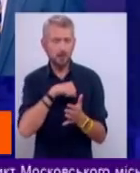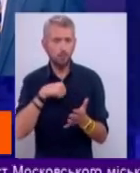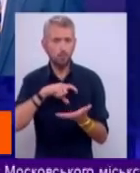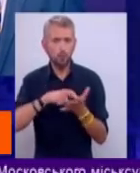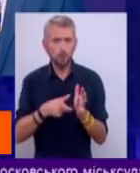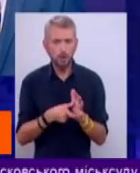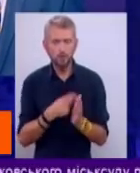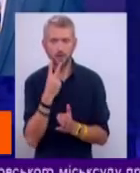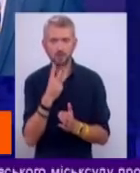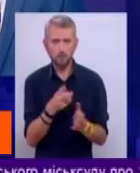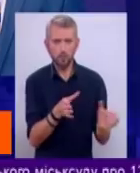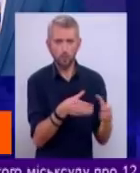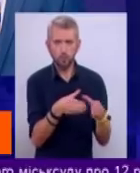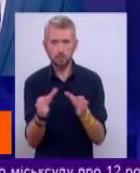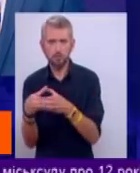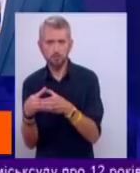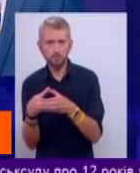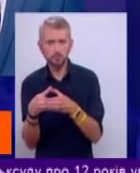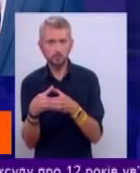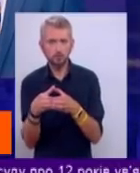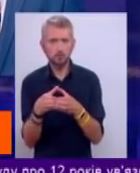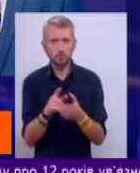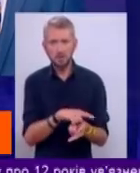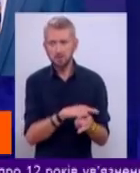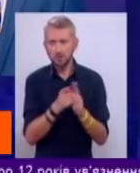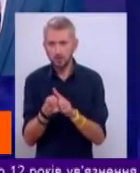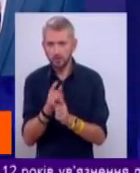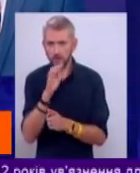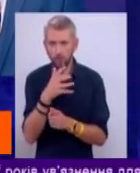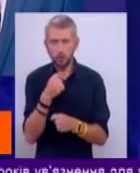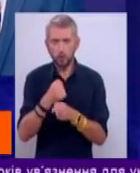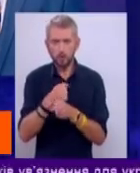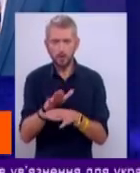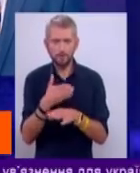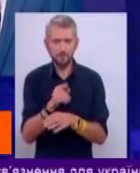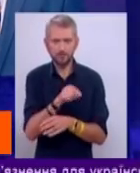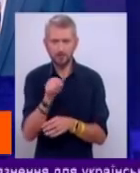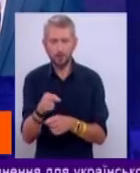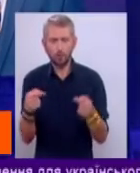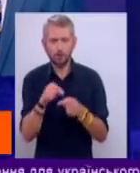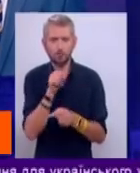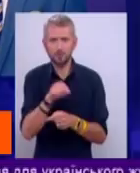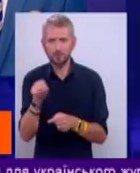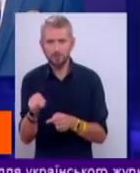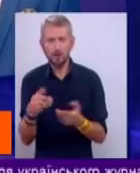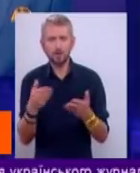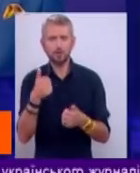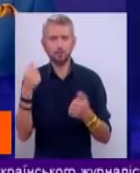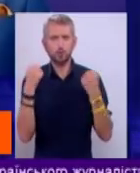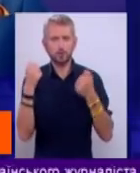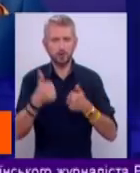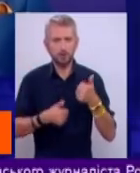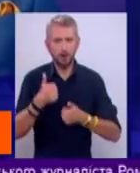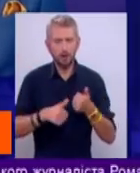влаштувалося дві великі групи років. Ну, переведіть в конструктивні, влаштуйте дійсно між ними, конкретно між ними, якісь спортивні змагання,